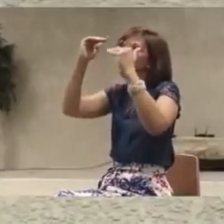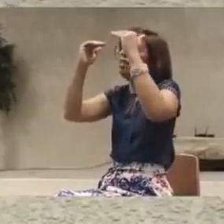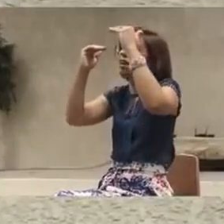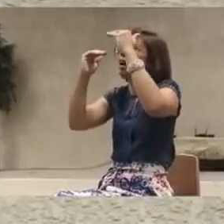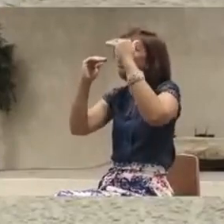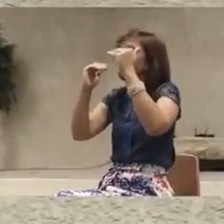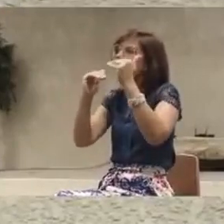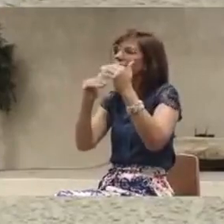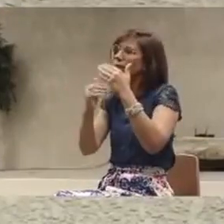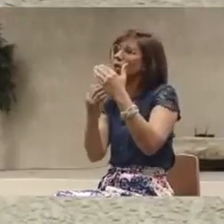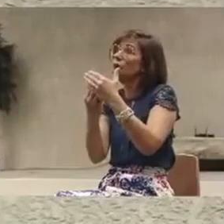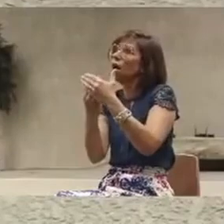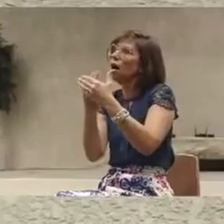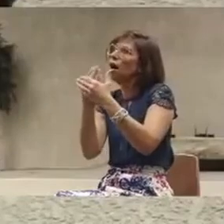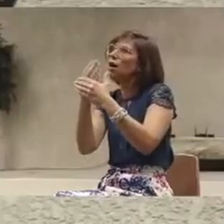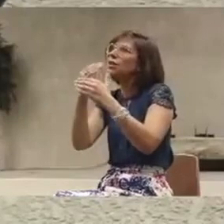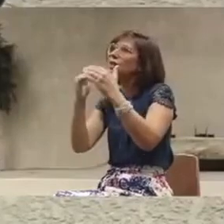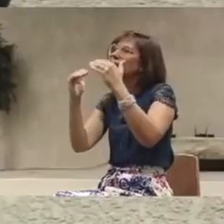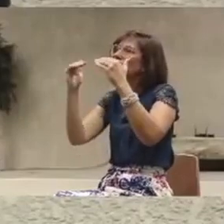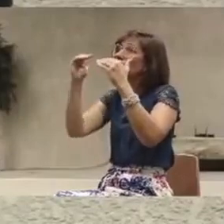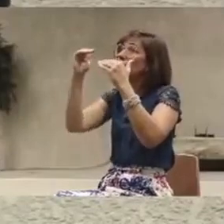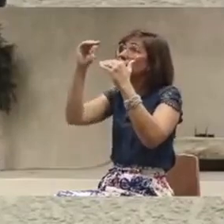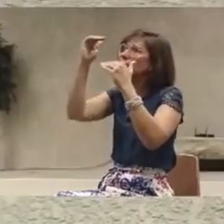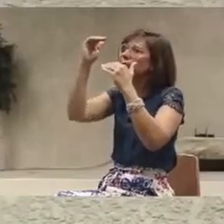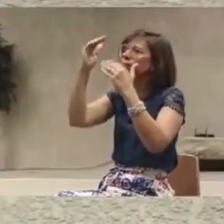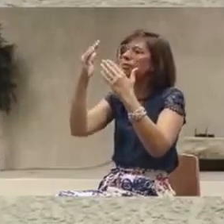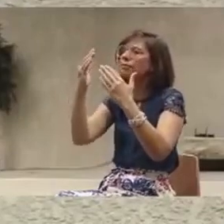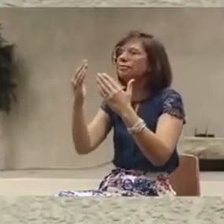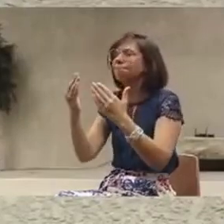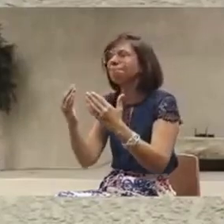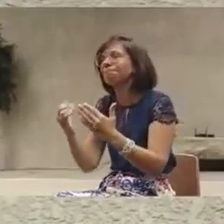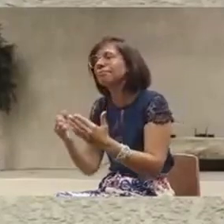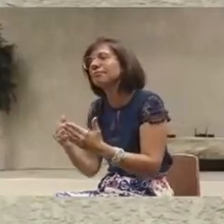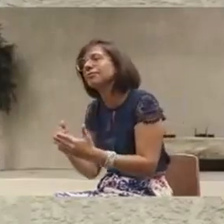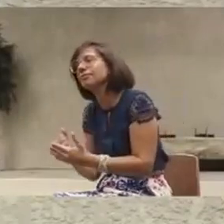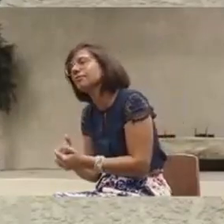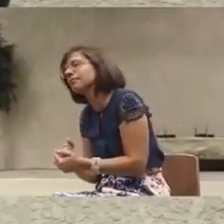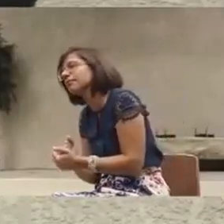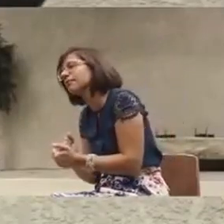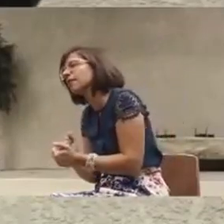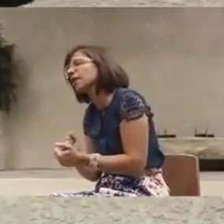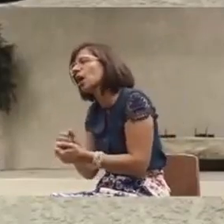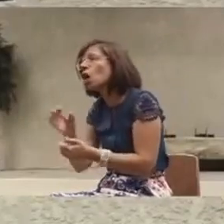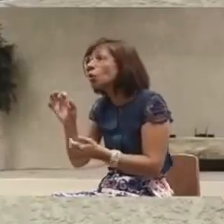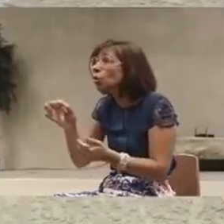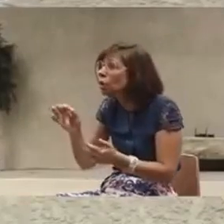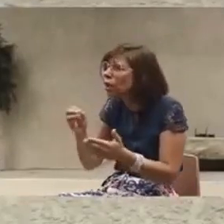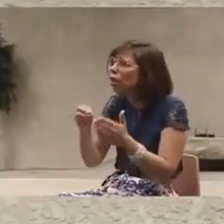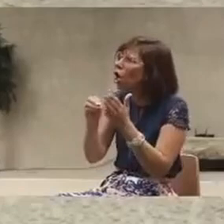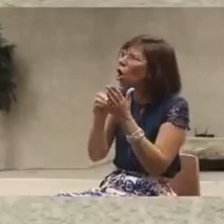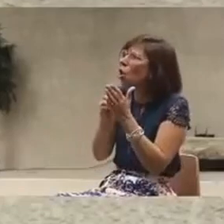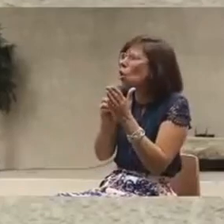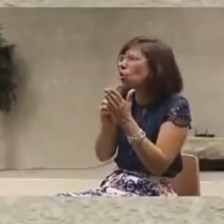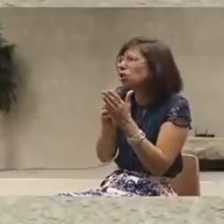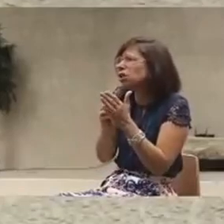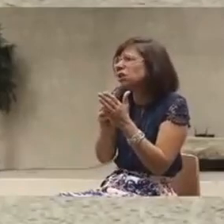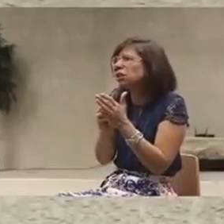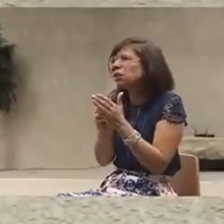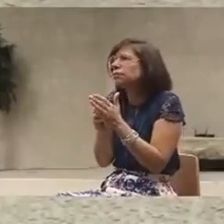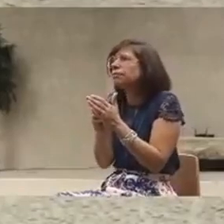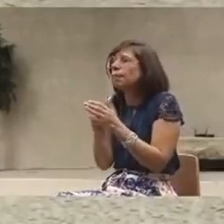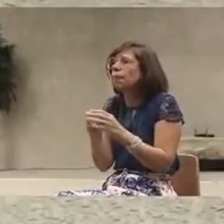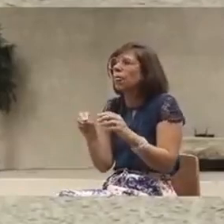pour ceux qui peut-être nous suivent sur Internet et qui veulent aussi manifester leur